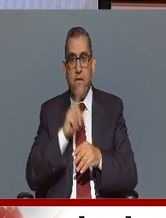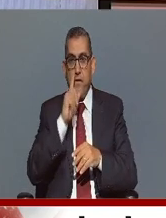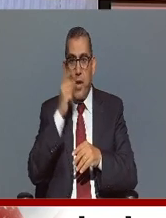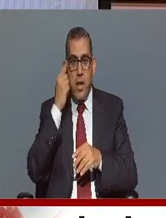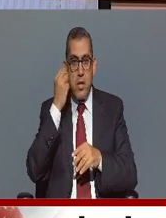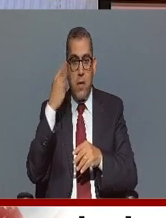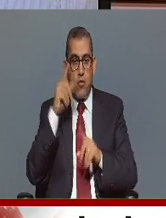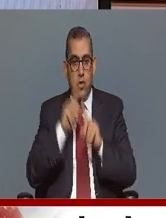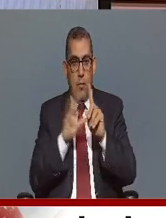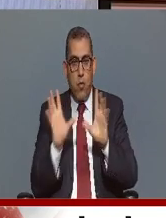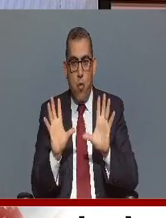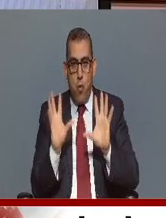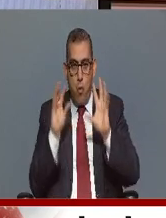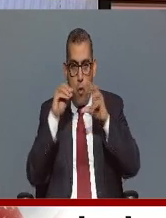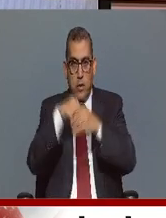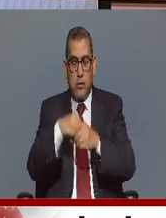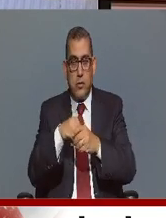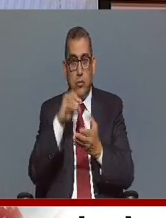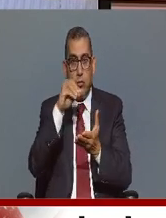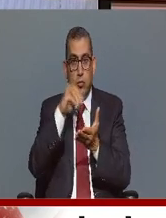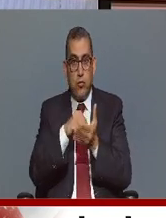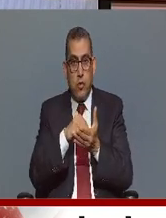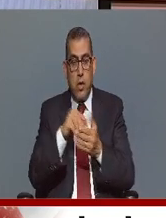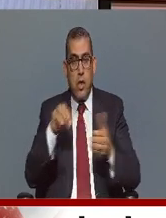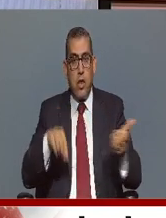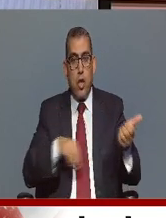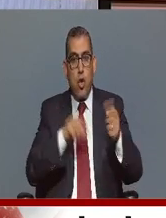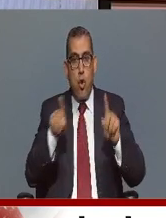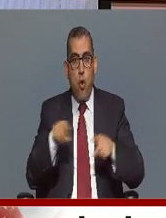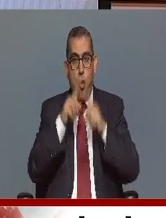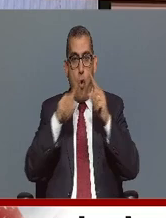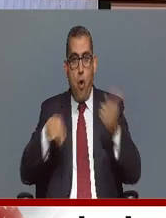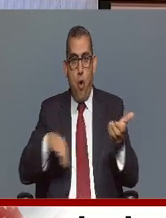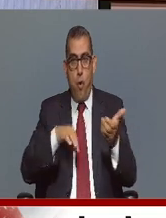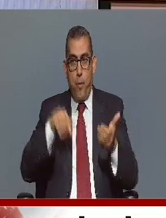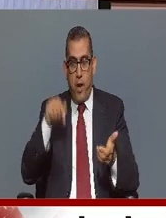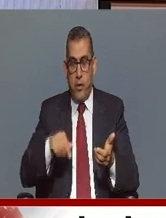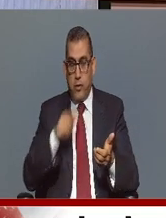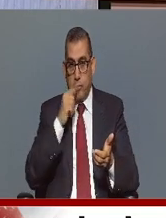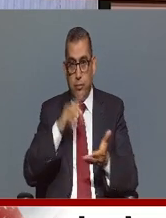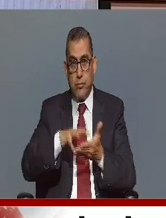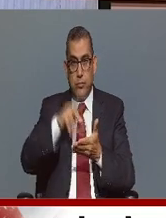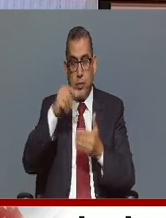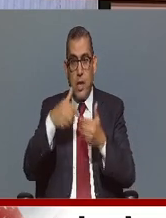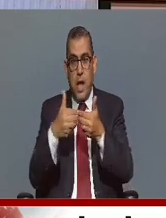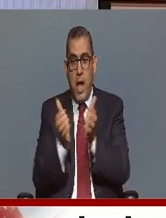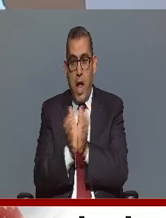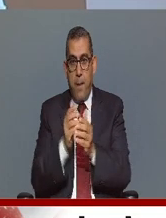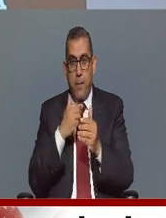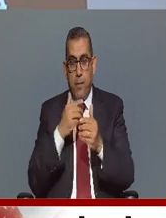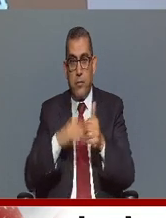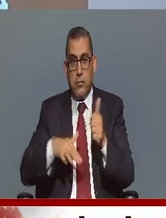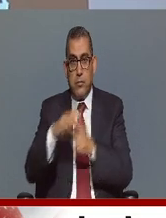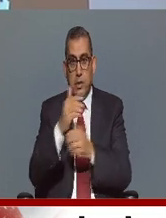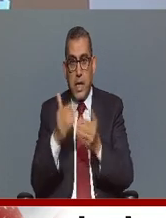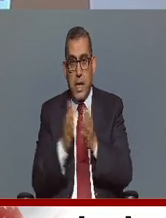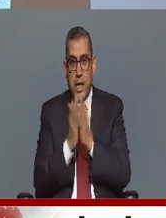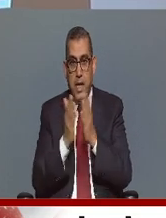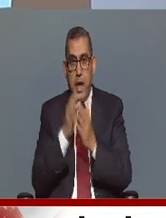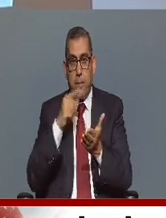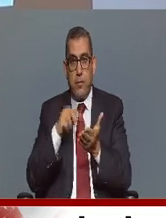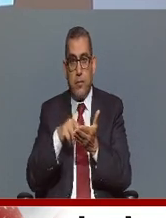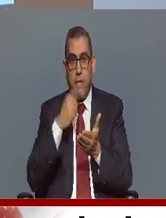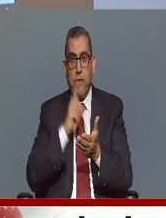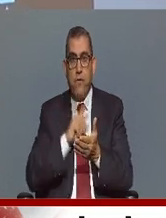لوزارة الثقافة. وكانت البداية دار الأوبرا والهيئة العامة للكتاب وأكاديمية الفنون ما